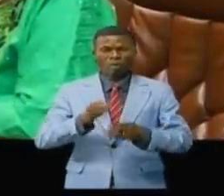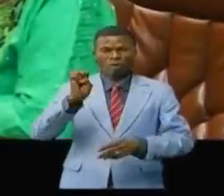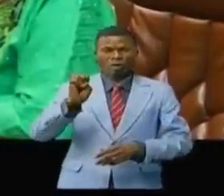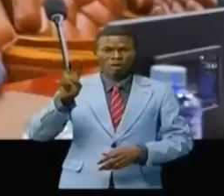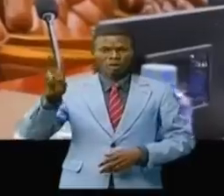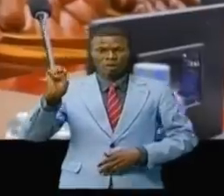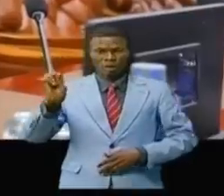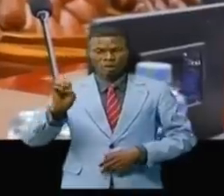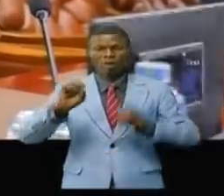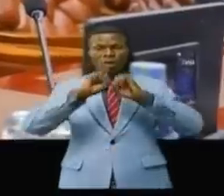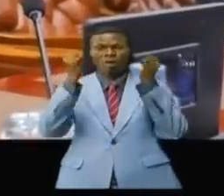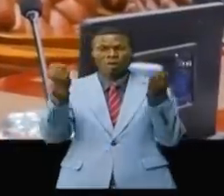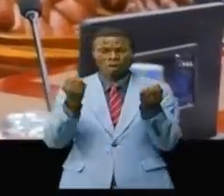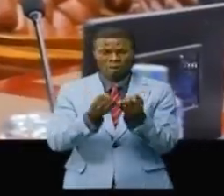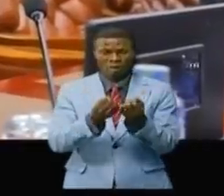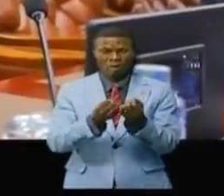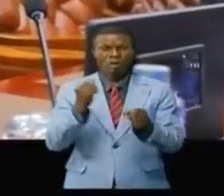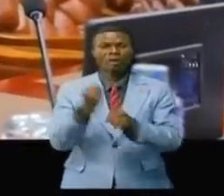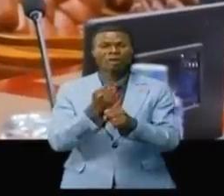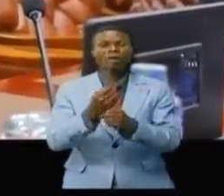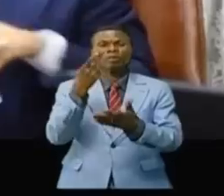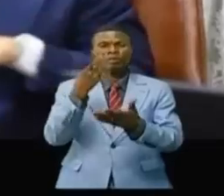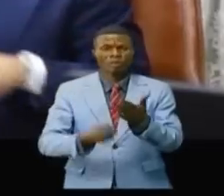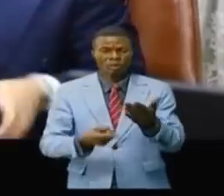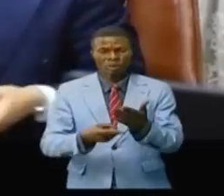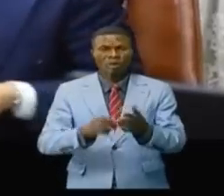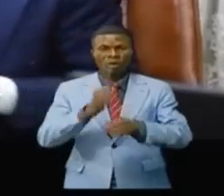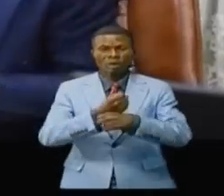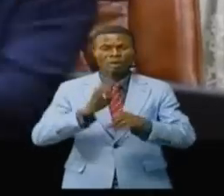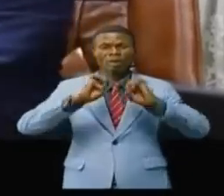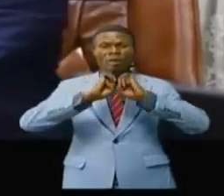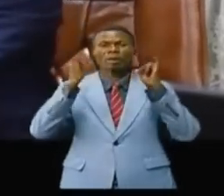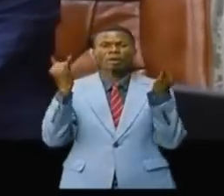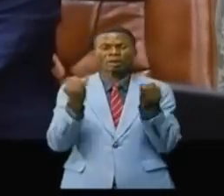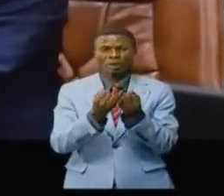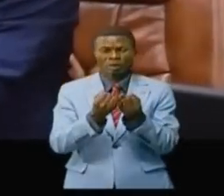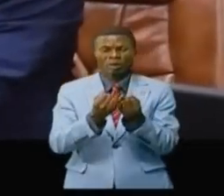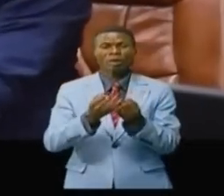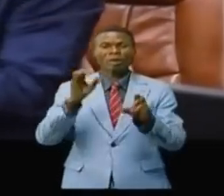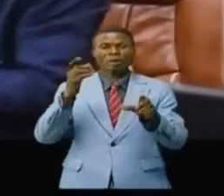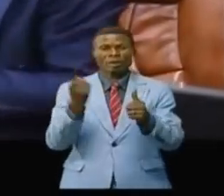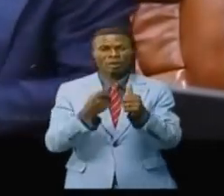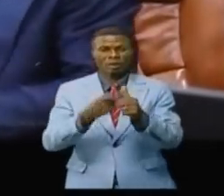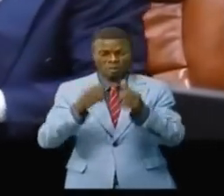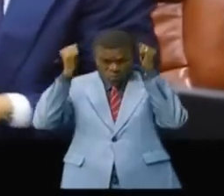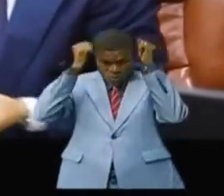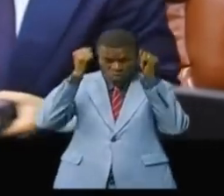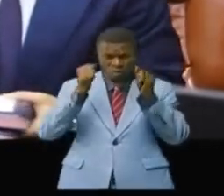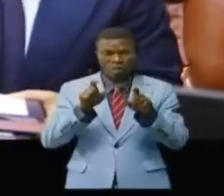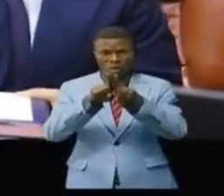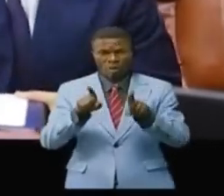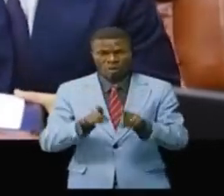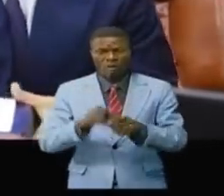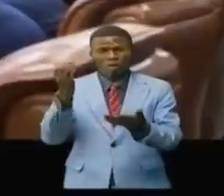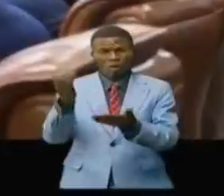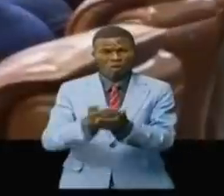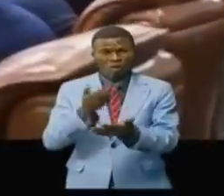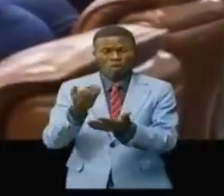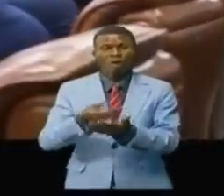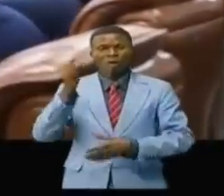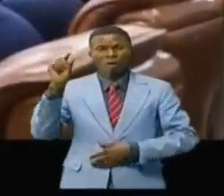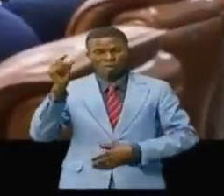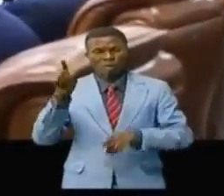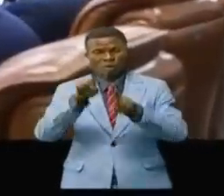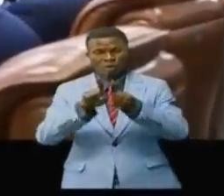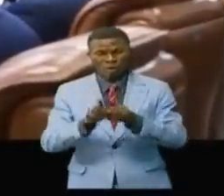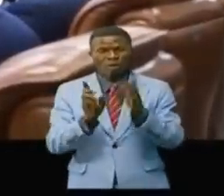la société Arise aura pour mission d'industrialiser l'exploitation de bois, la verrerie, l'exploitation minière